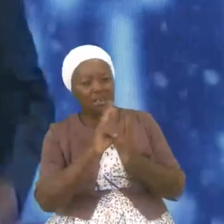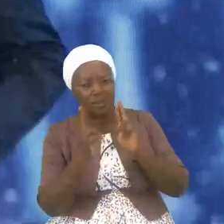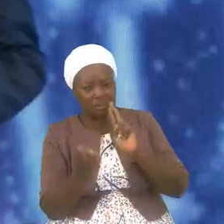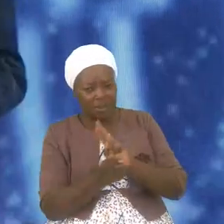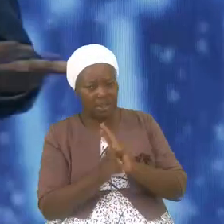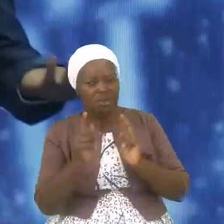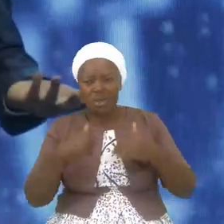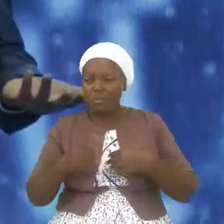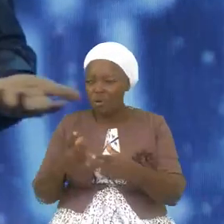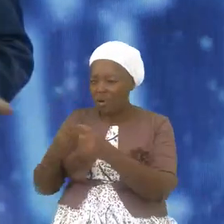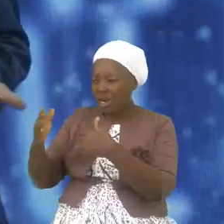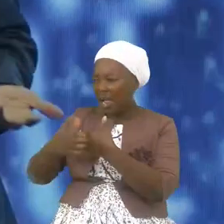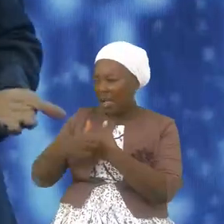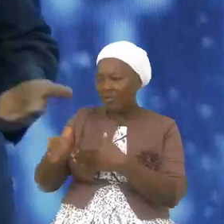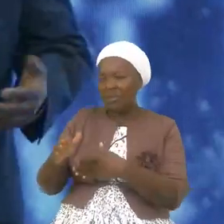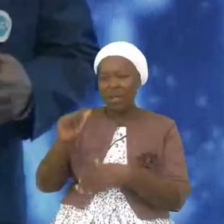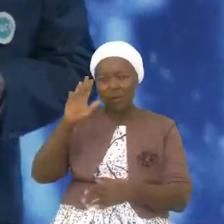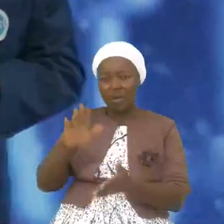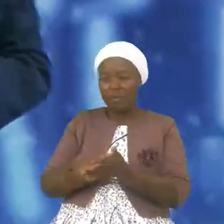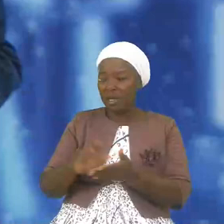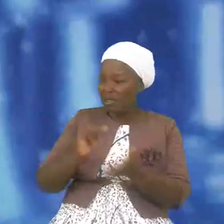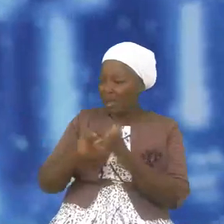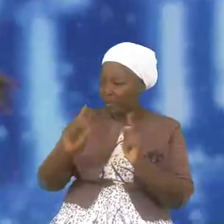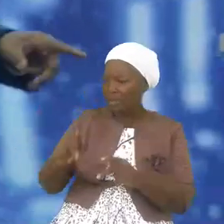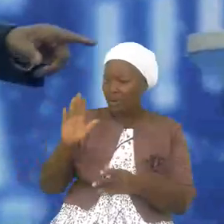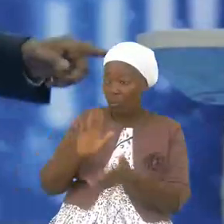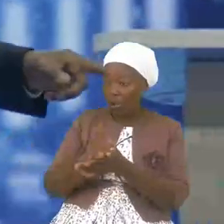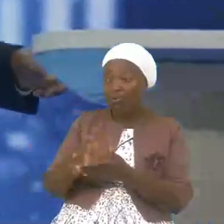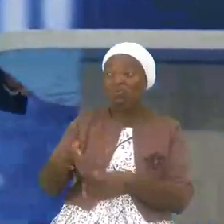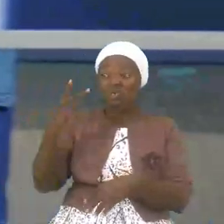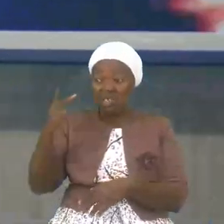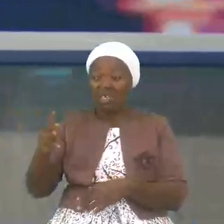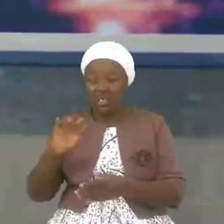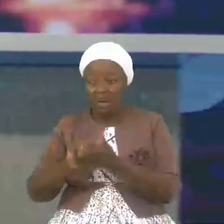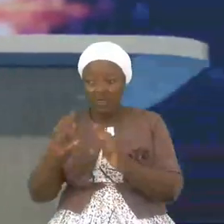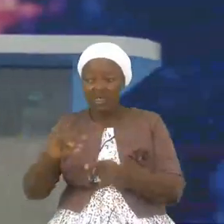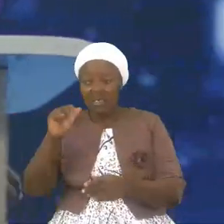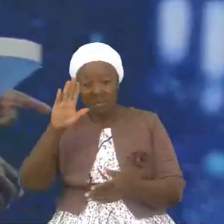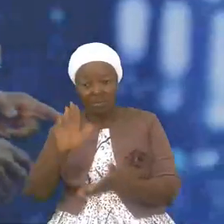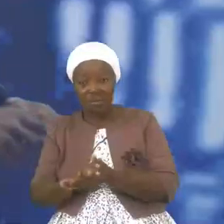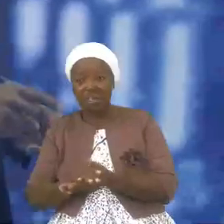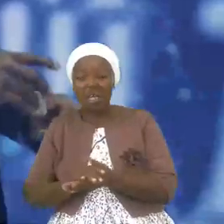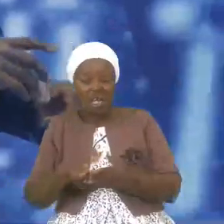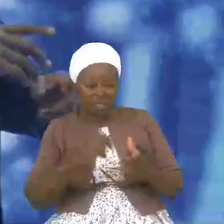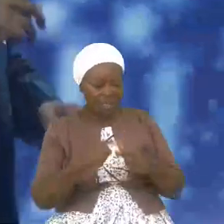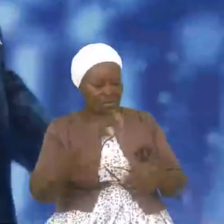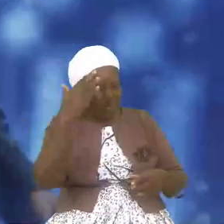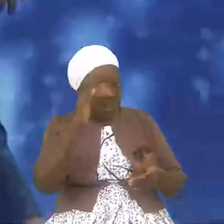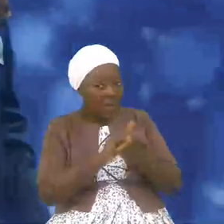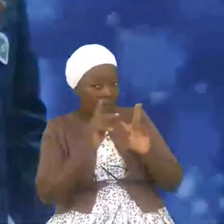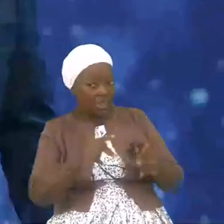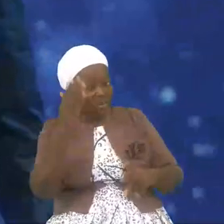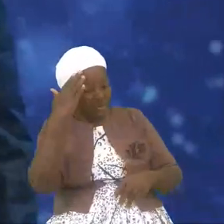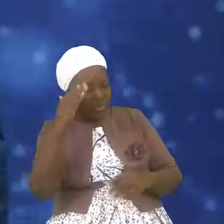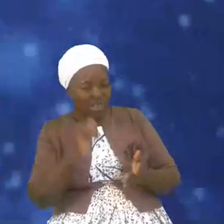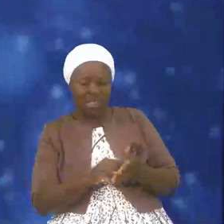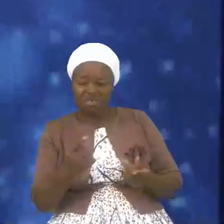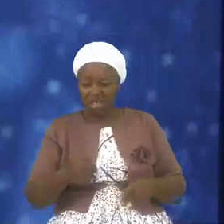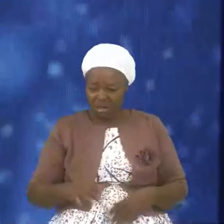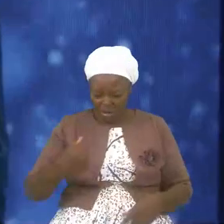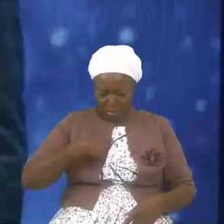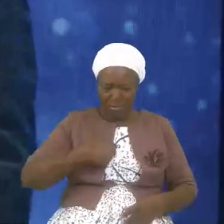peut-être après les femmes, la femme de tel, la femme du pauvre, le monsieur. Oh, le monsieur ne peut rien dire contre toi. Et